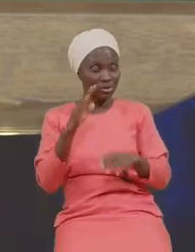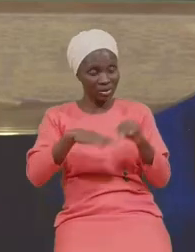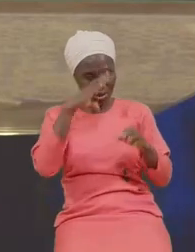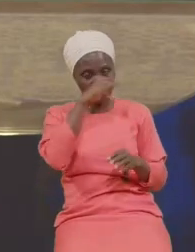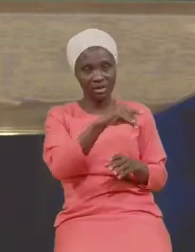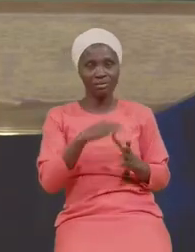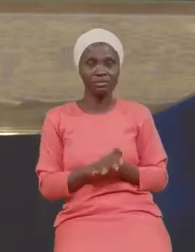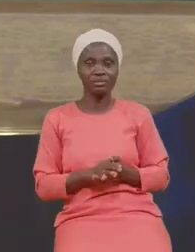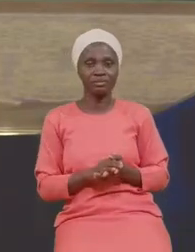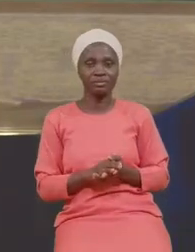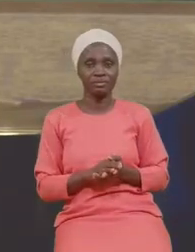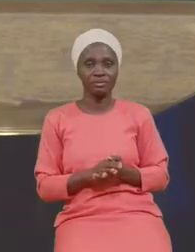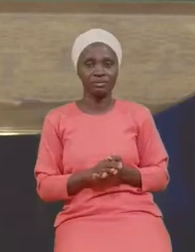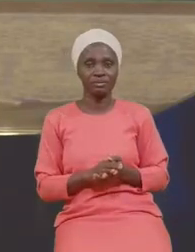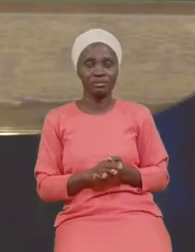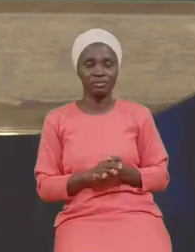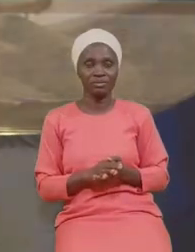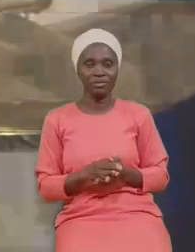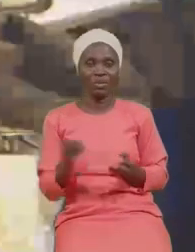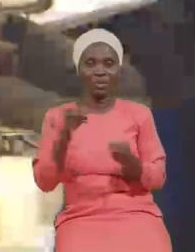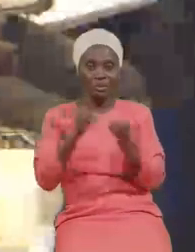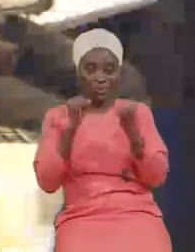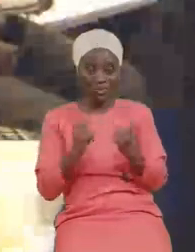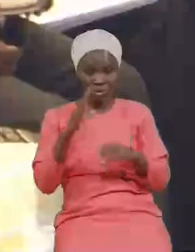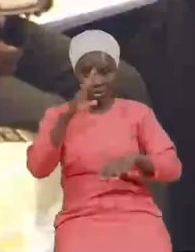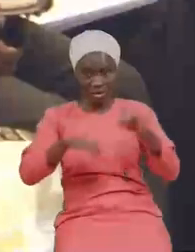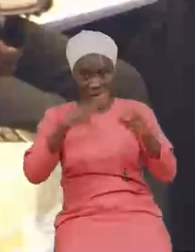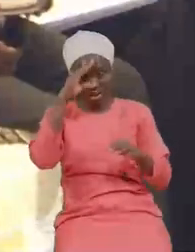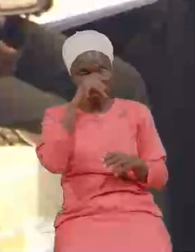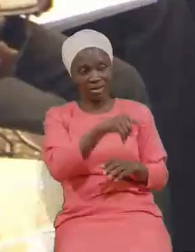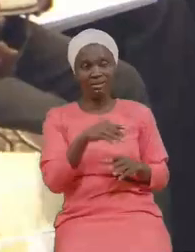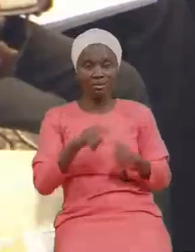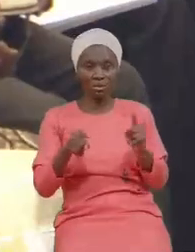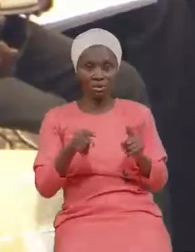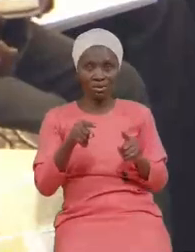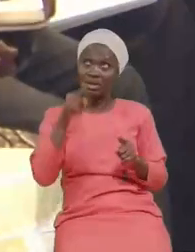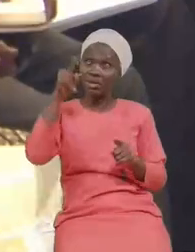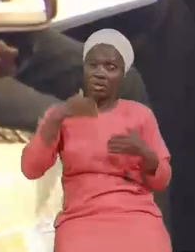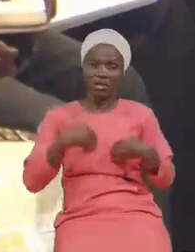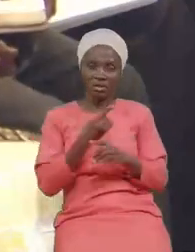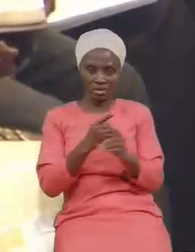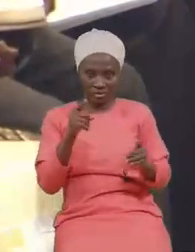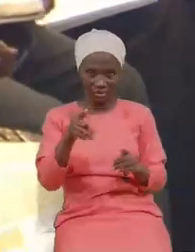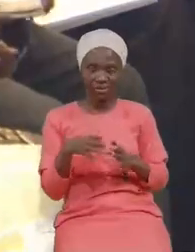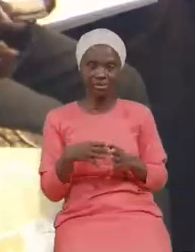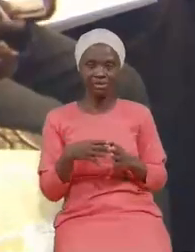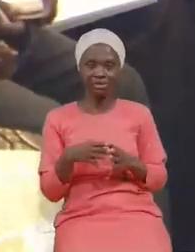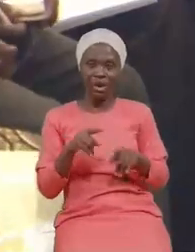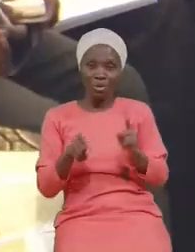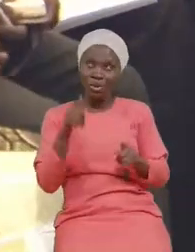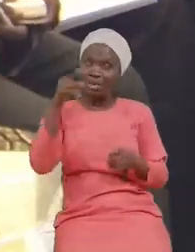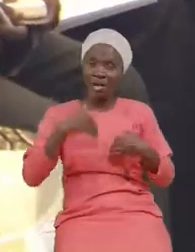de plus fort que lui mais état délivré mais état a